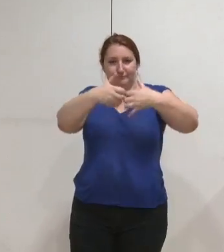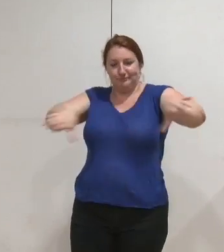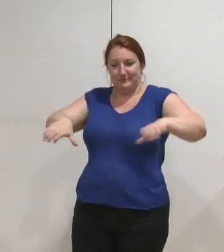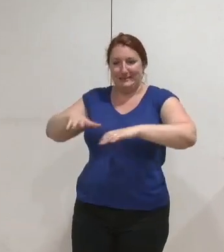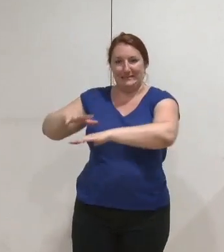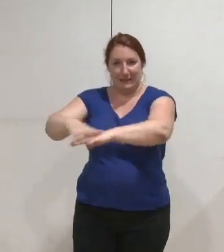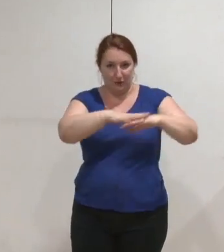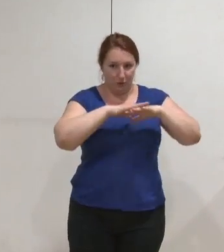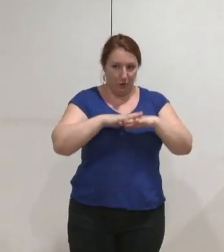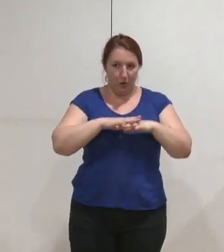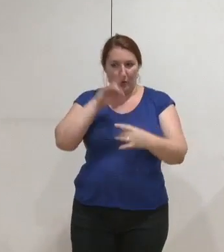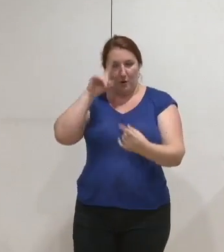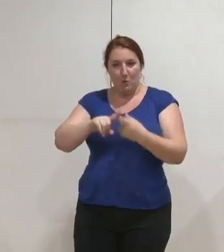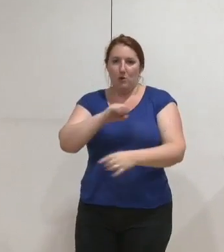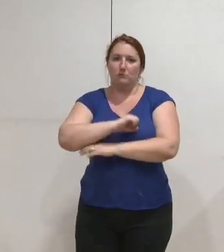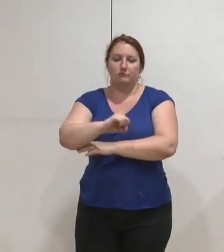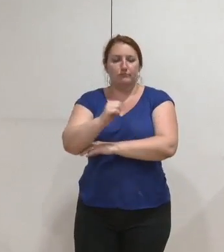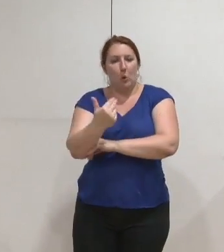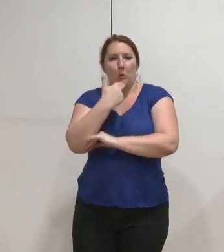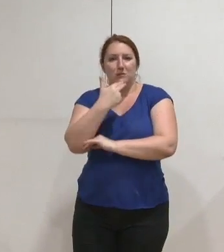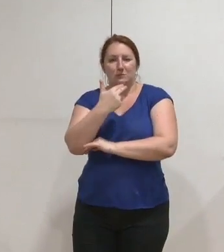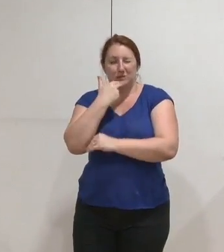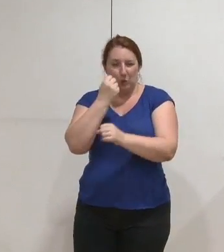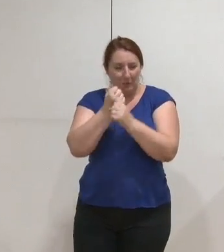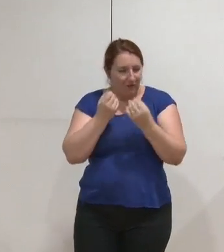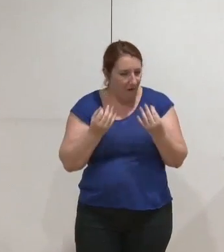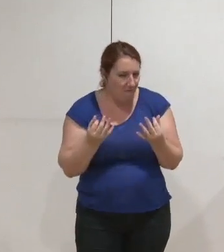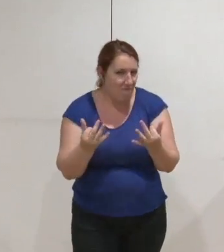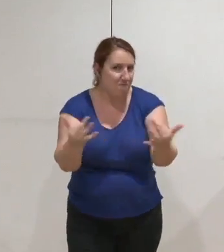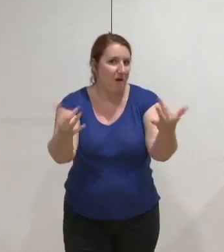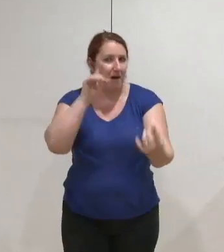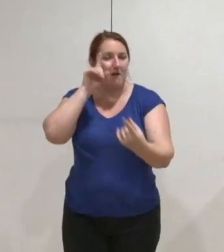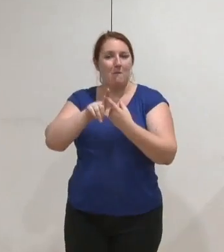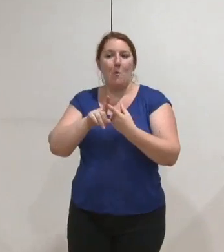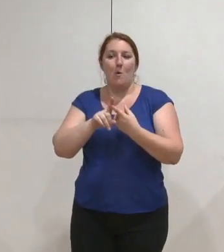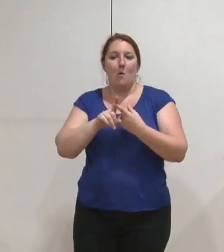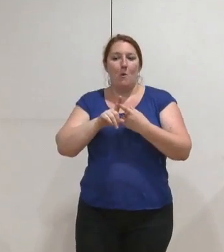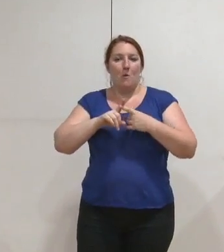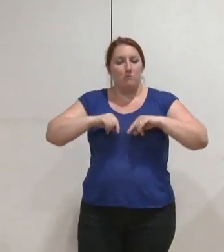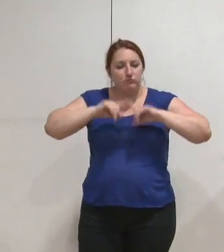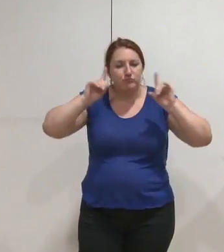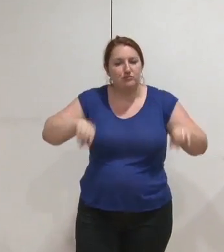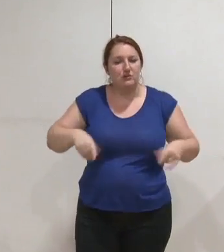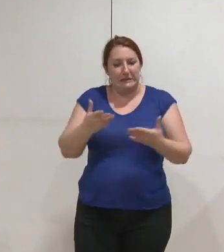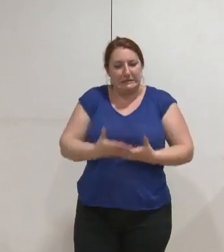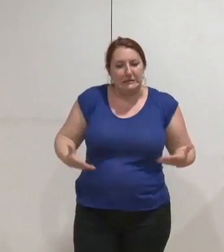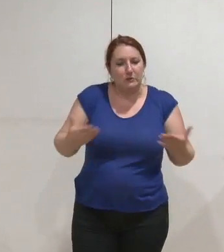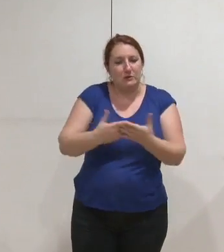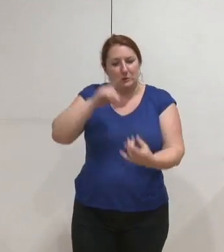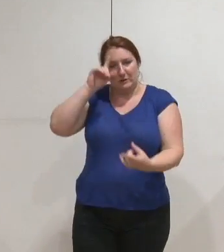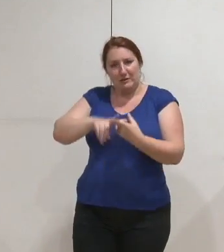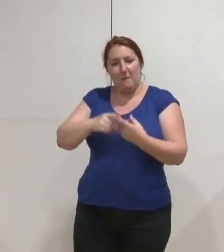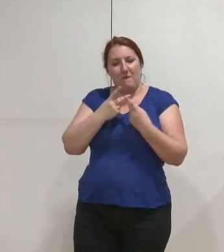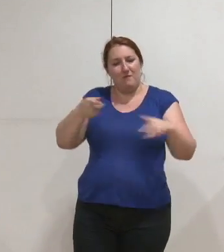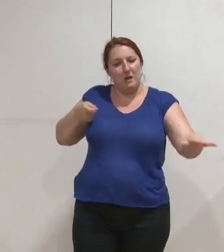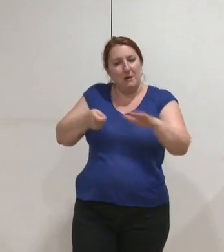et puis faire cette optimisation permettant là encore un travail très fin pour améliorer la situation notamment concernant la participation